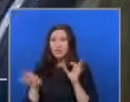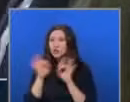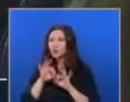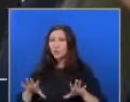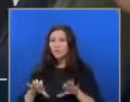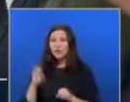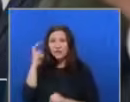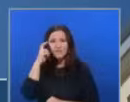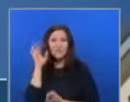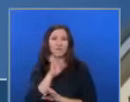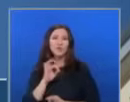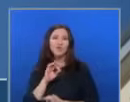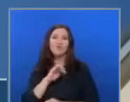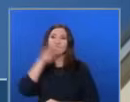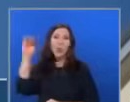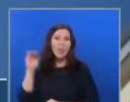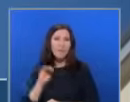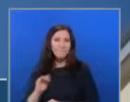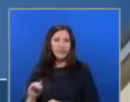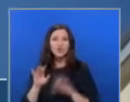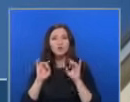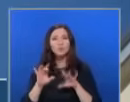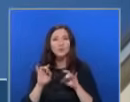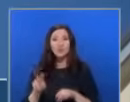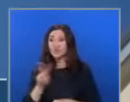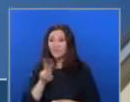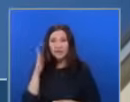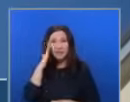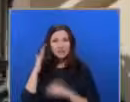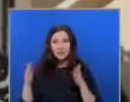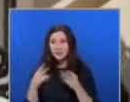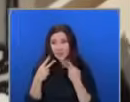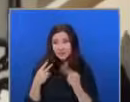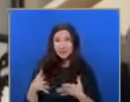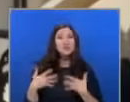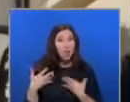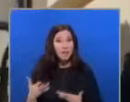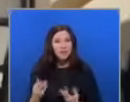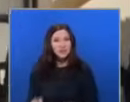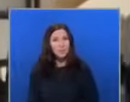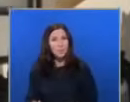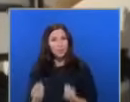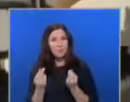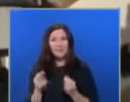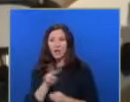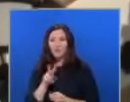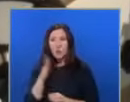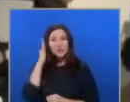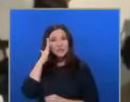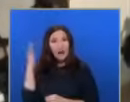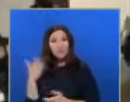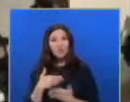нито властите в Киев, нито в Будапеща. Съобщава се, че двете страни са изразили желание за подобряване на